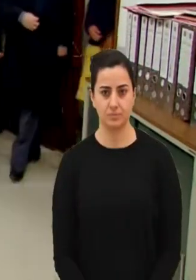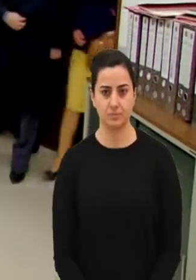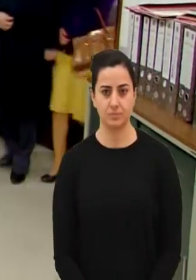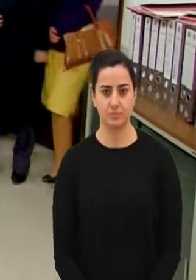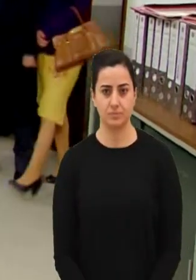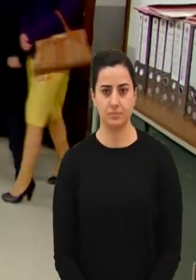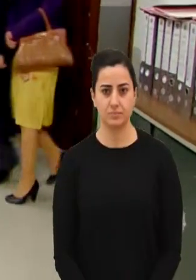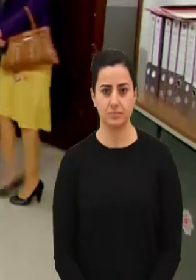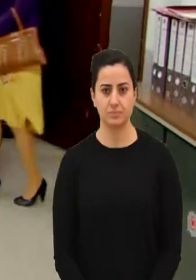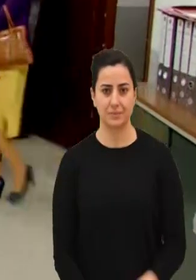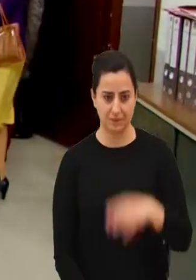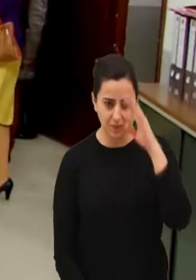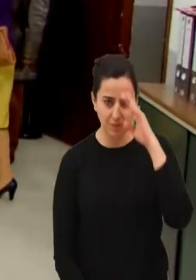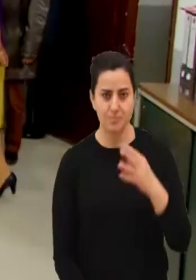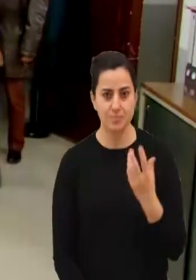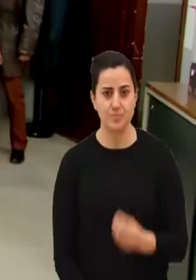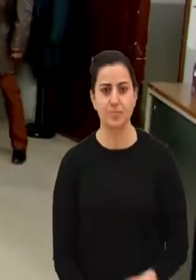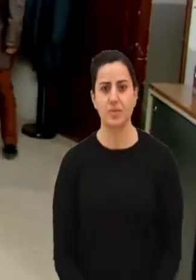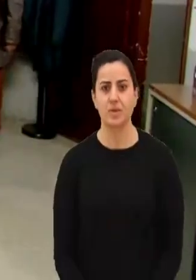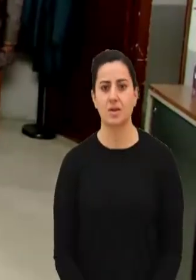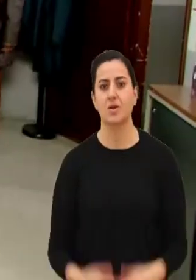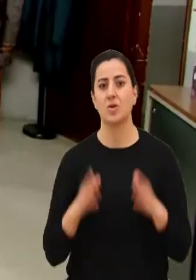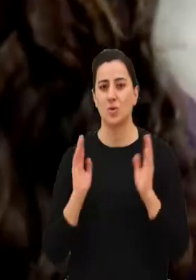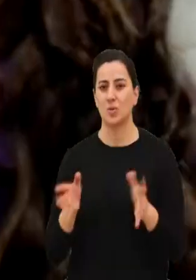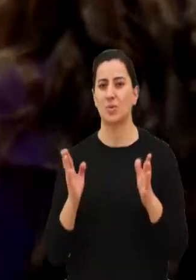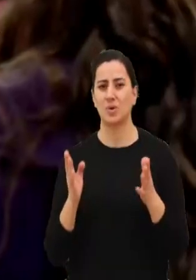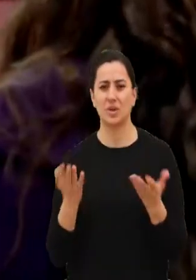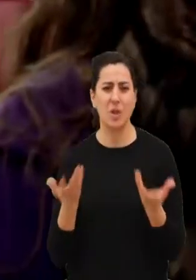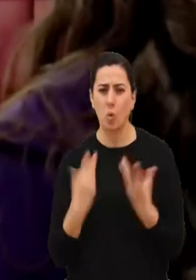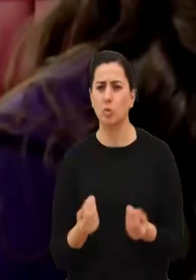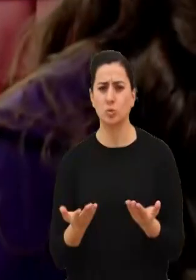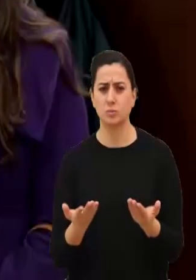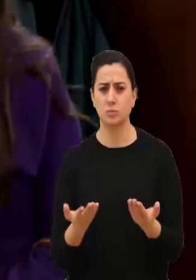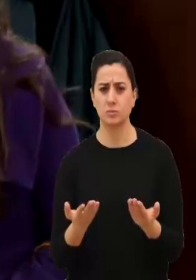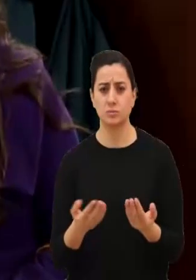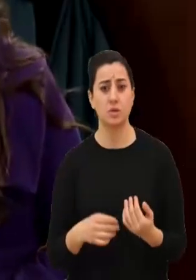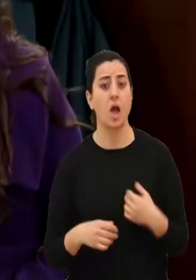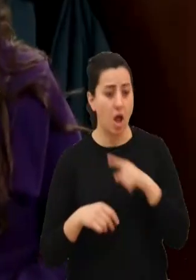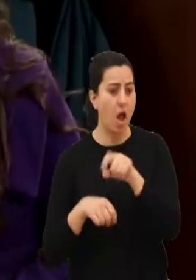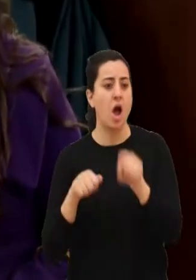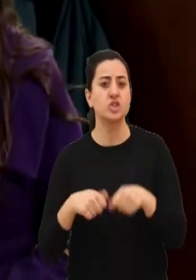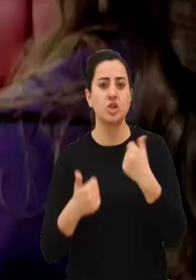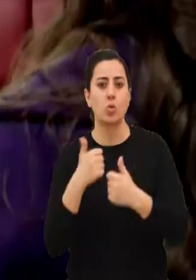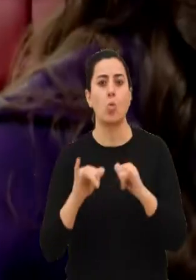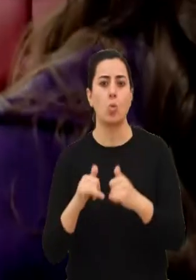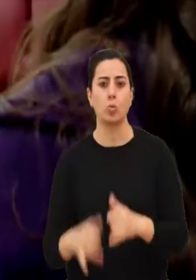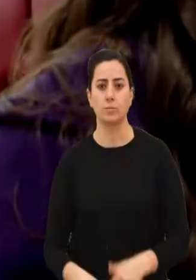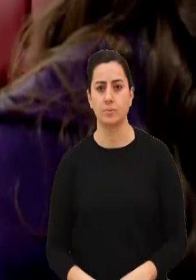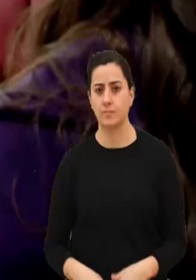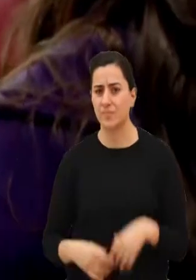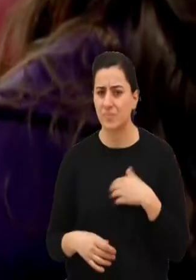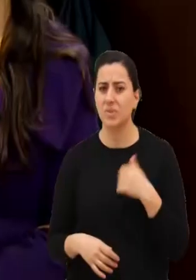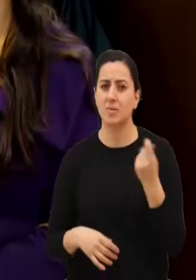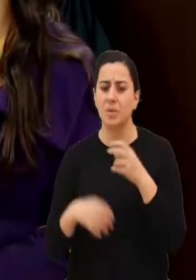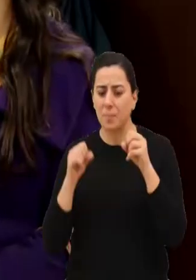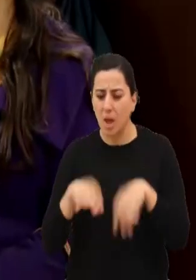Buyurun. Selamun aleyküm komiserim. Bir aleyküm selam, aleyküm selam. Ne oldu yine? At yarışı oynuyor, at yarışı. Ya birkaç